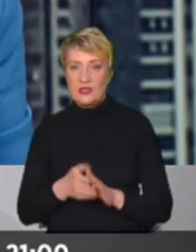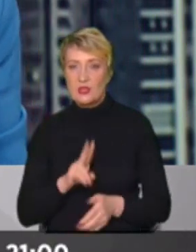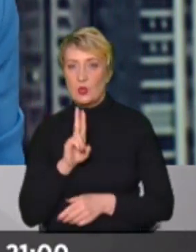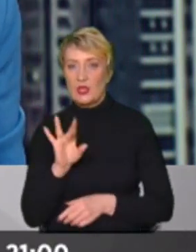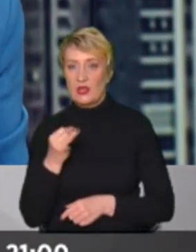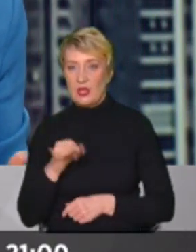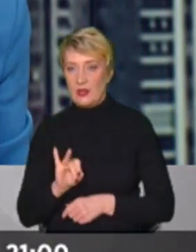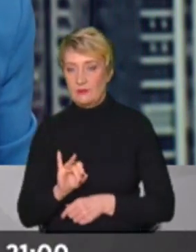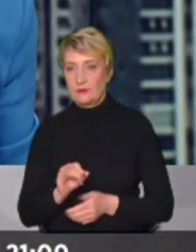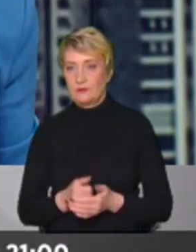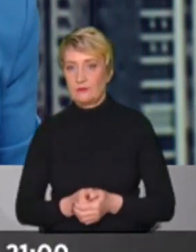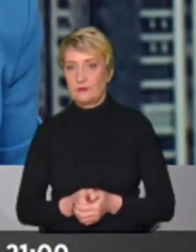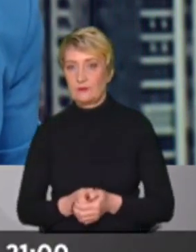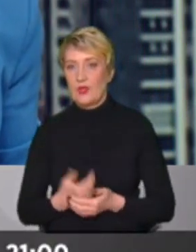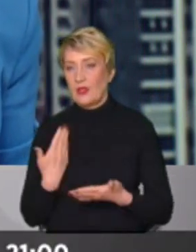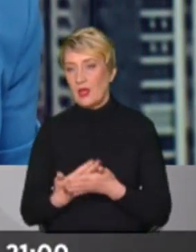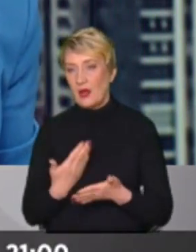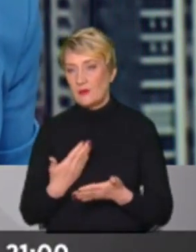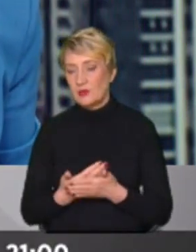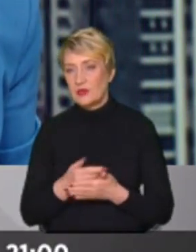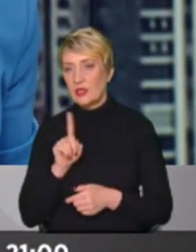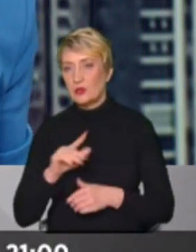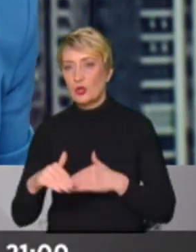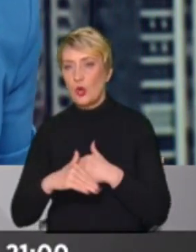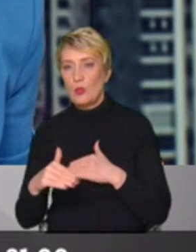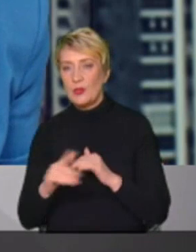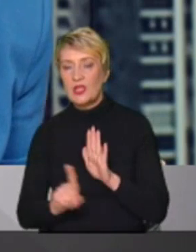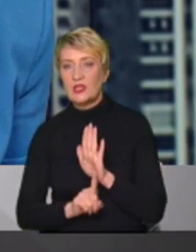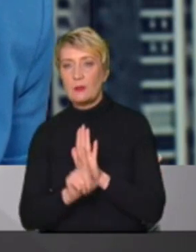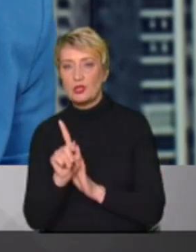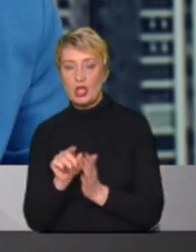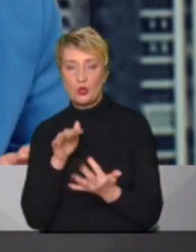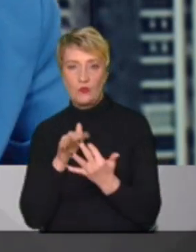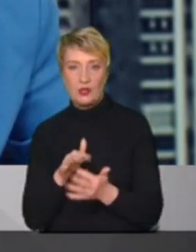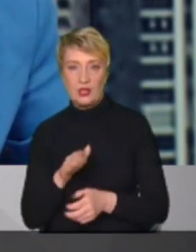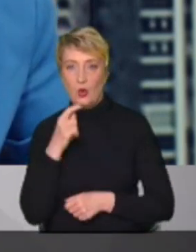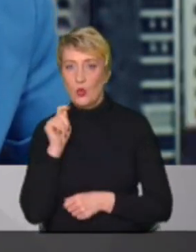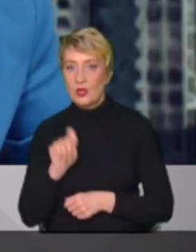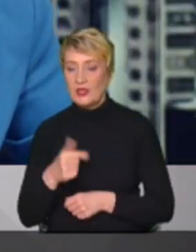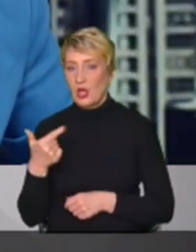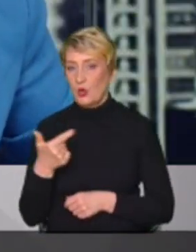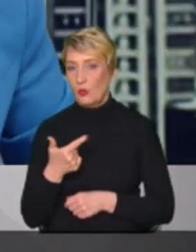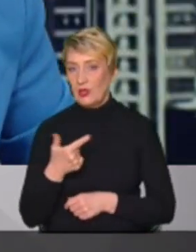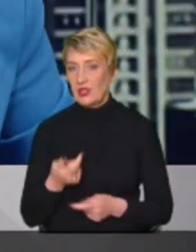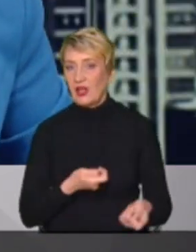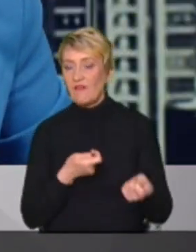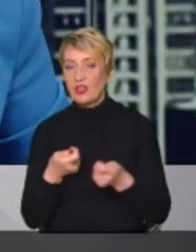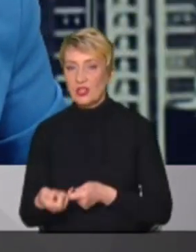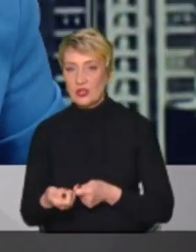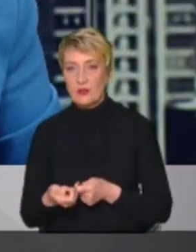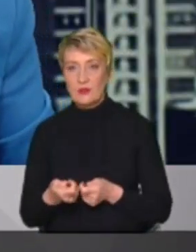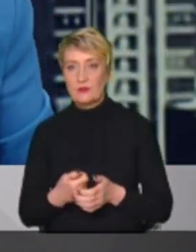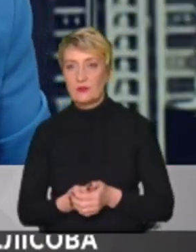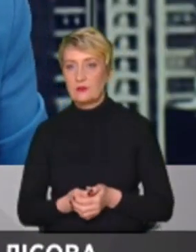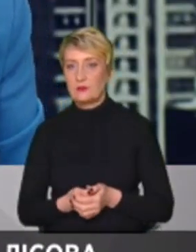вони начебто і дещо допомогли там на початку війни Україні гуманітарним вантажем, але вони не засудили